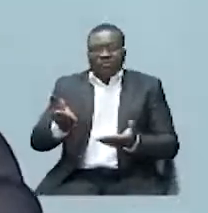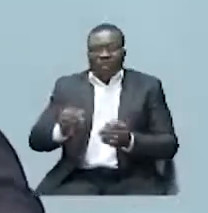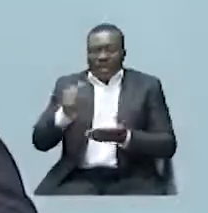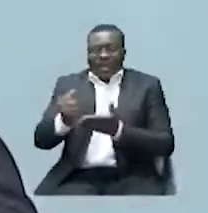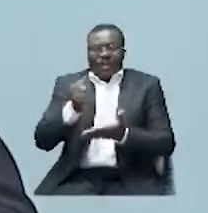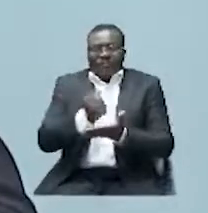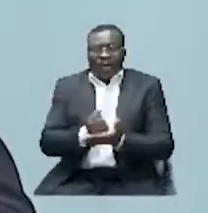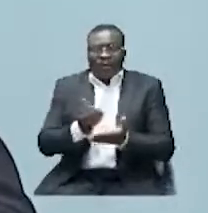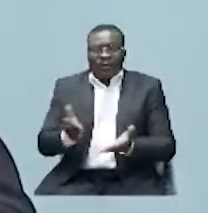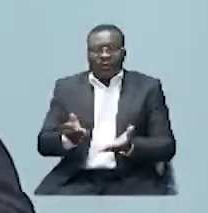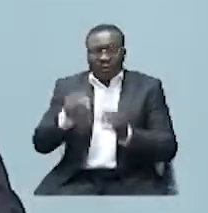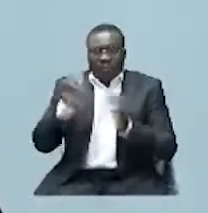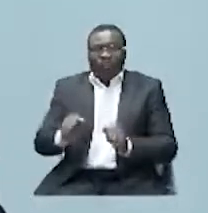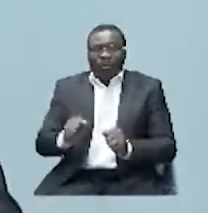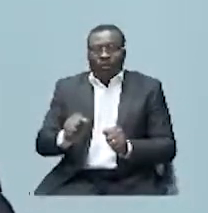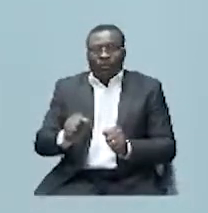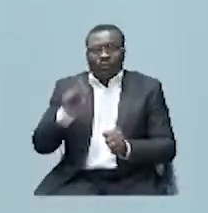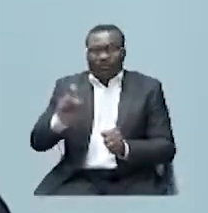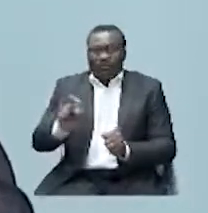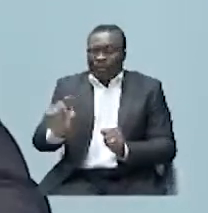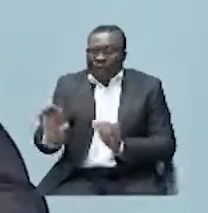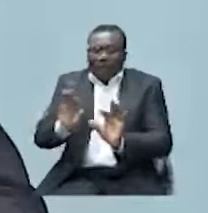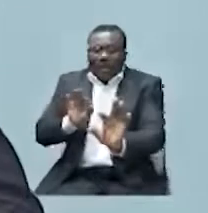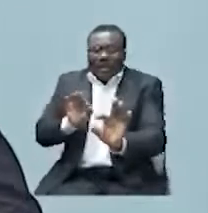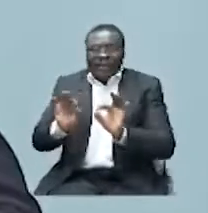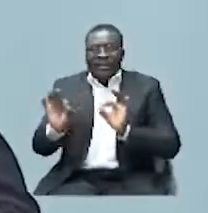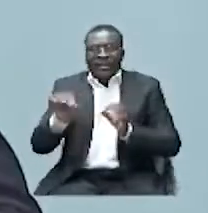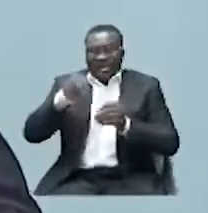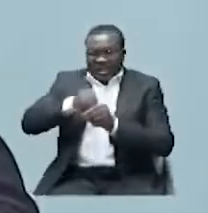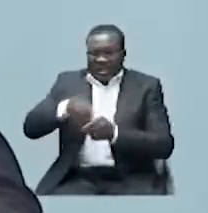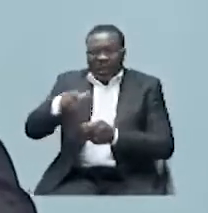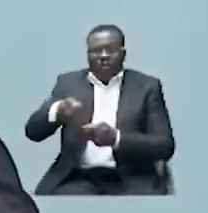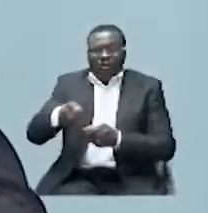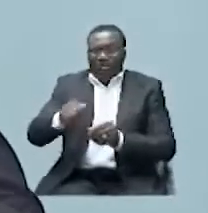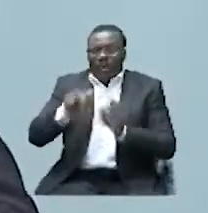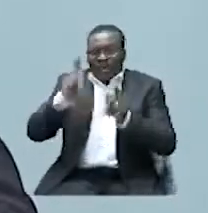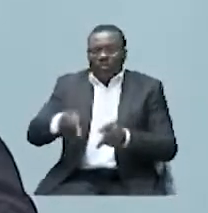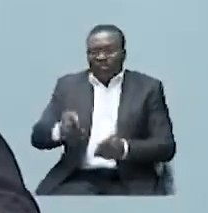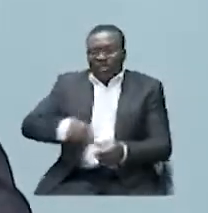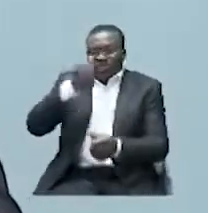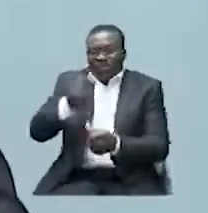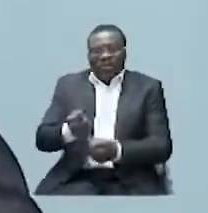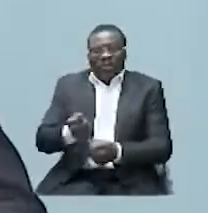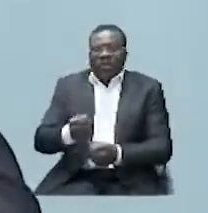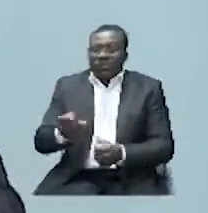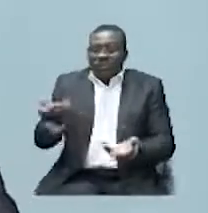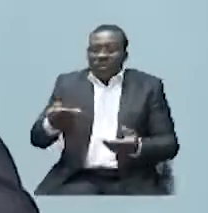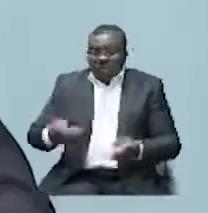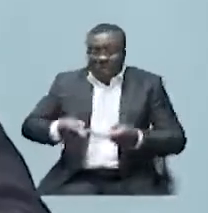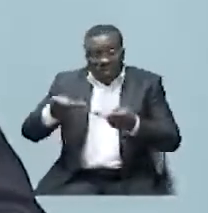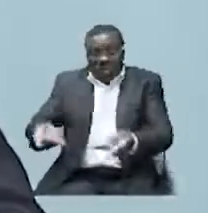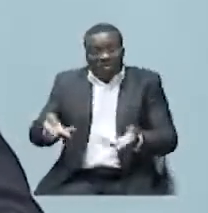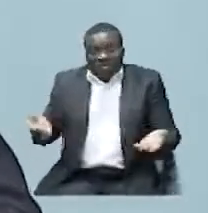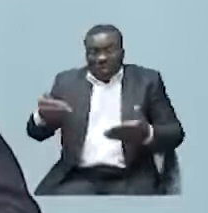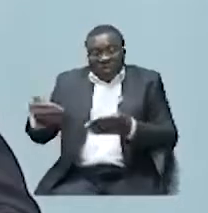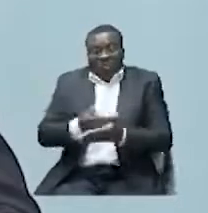avocats, devraient également élire en leur sein des personnalités pour siéger au sein de la Cour. J'ai suggéré, c'est une